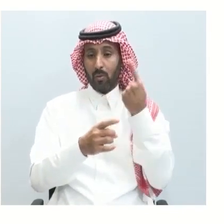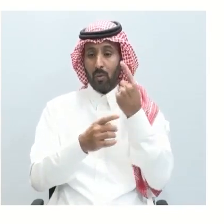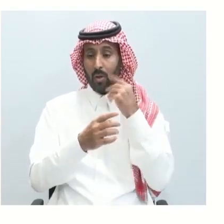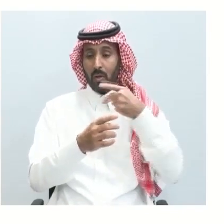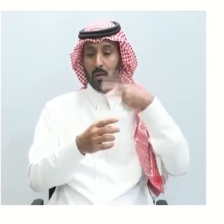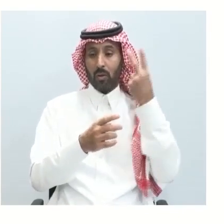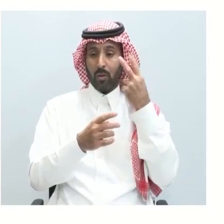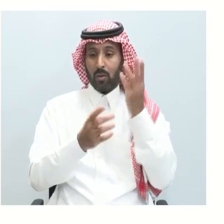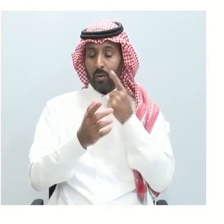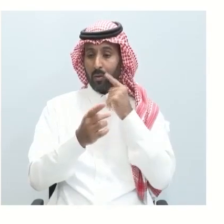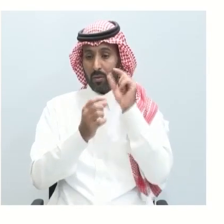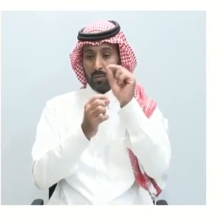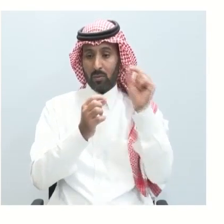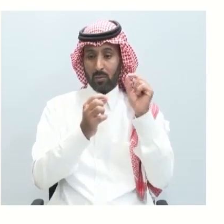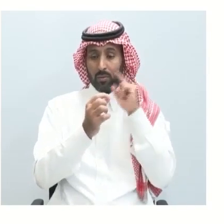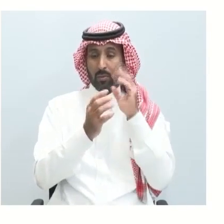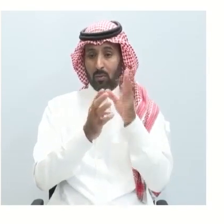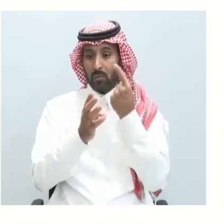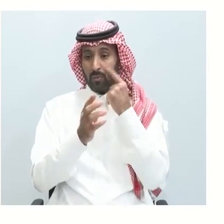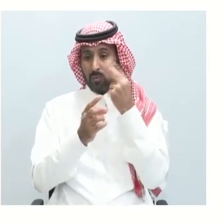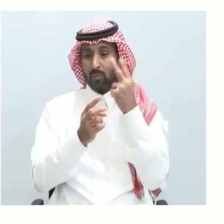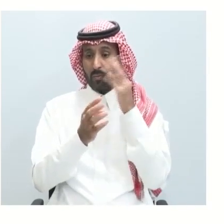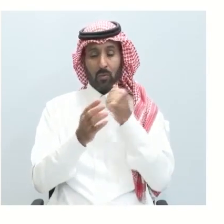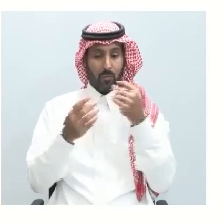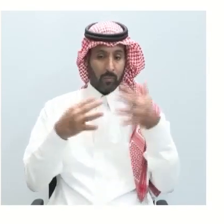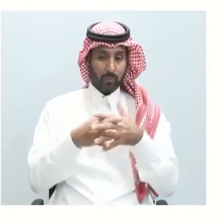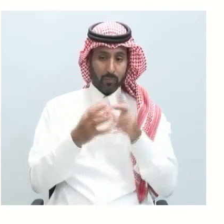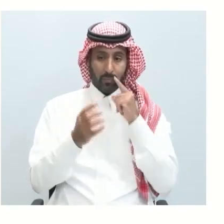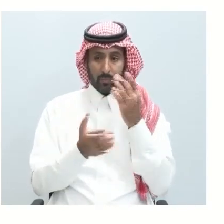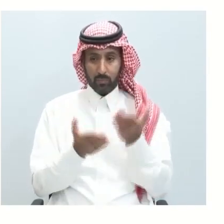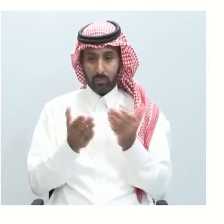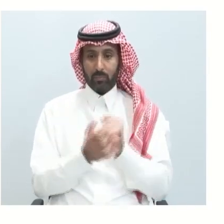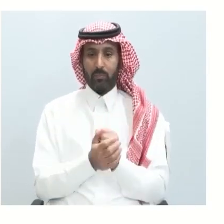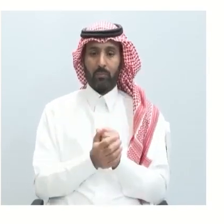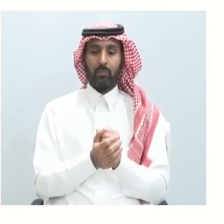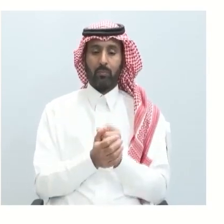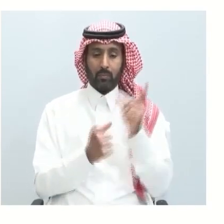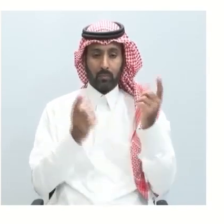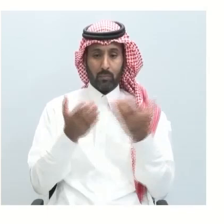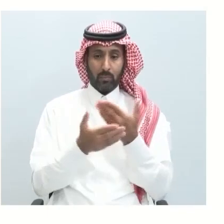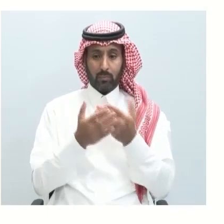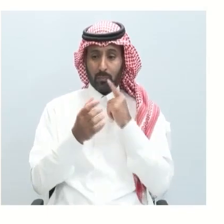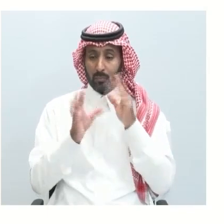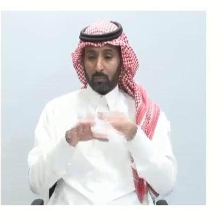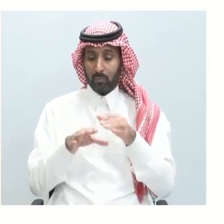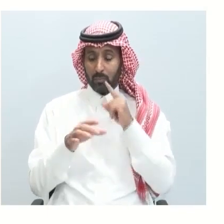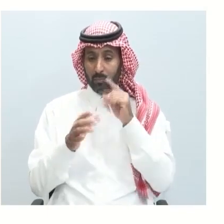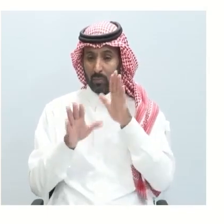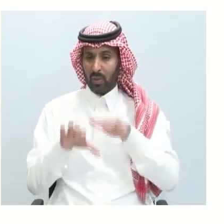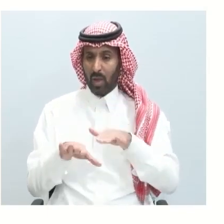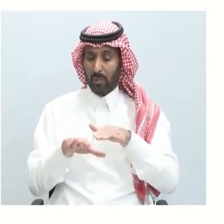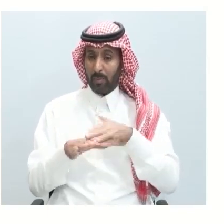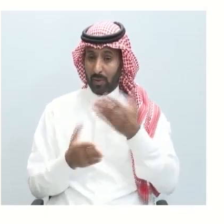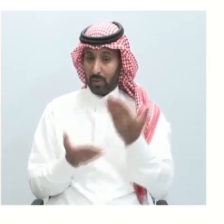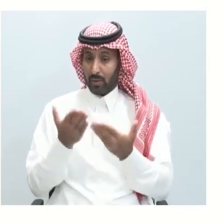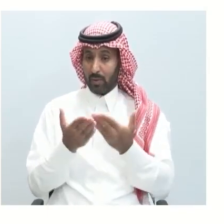هنا قلنا ان الجزيئات تكون في حاله ثنائيه لا علاقه لها بالمعاملات ثابت الاتزان هذا من خلال التجارب